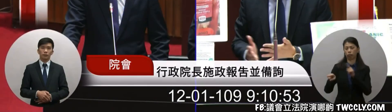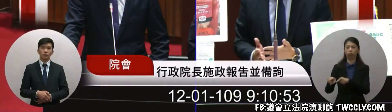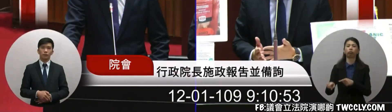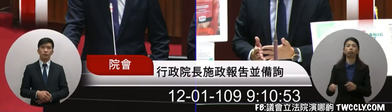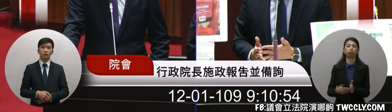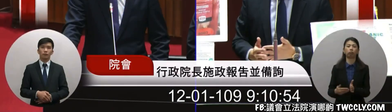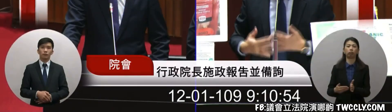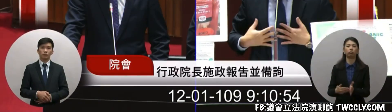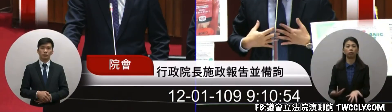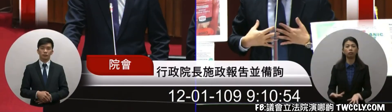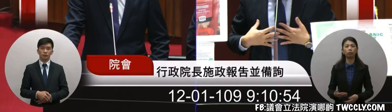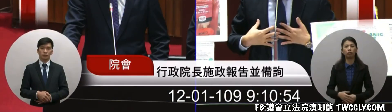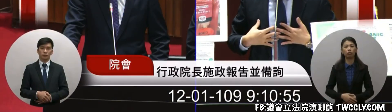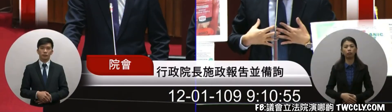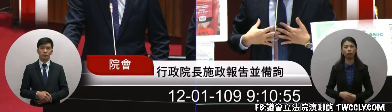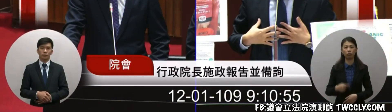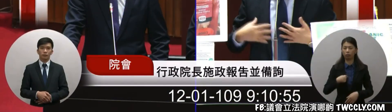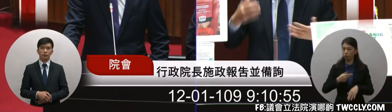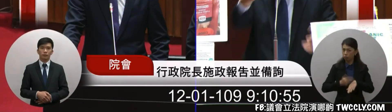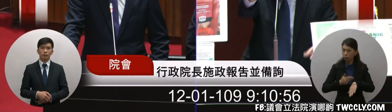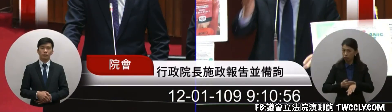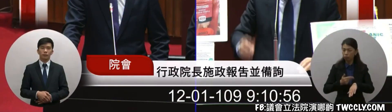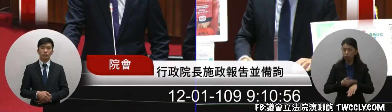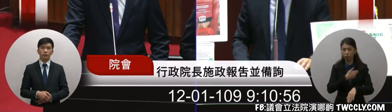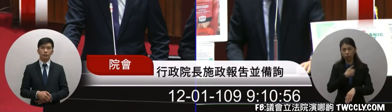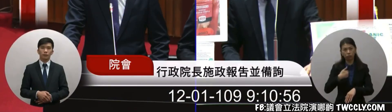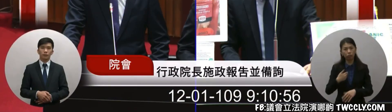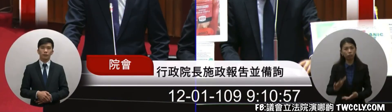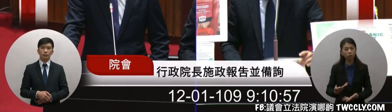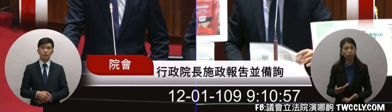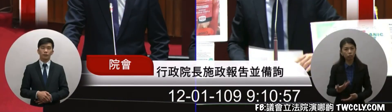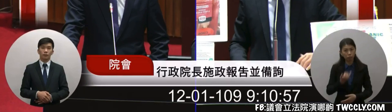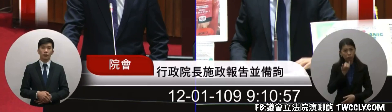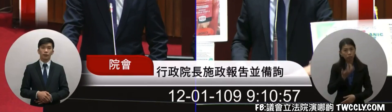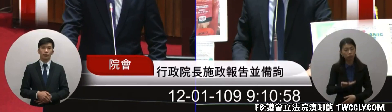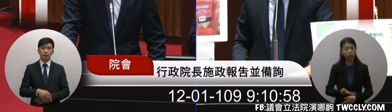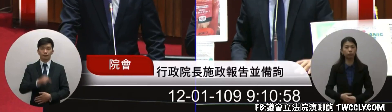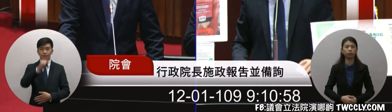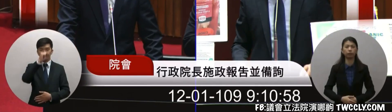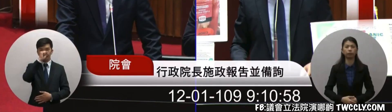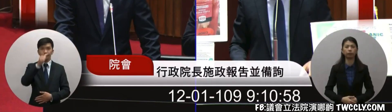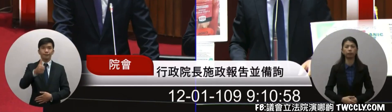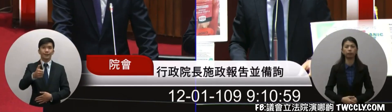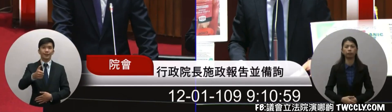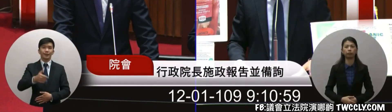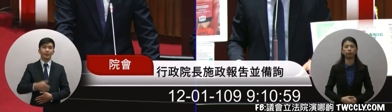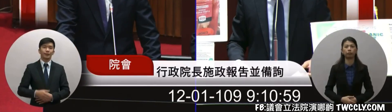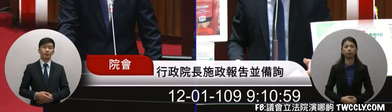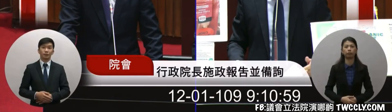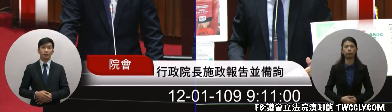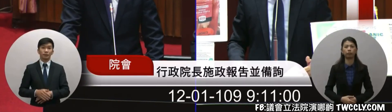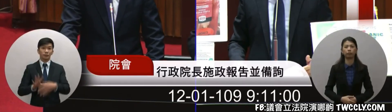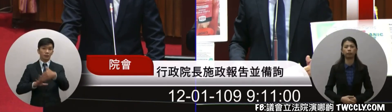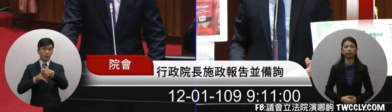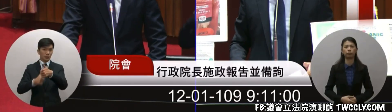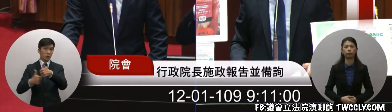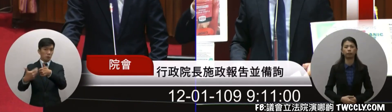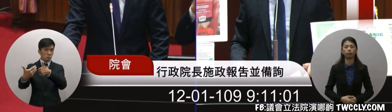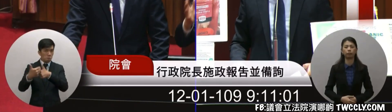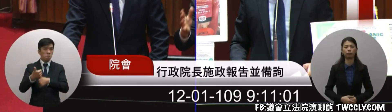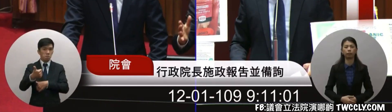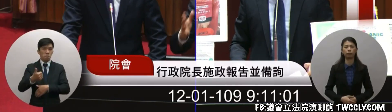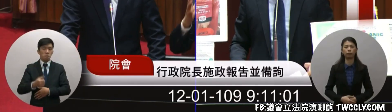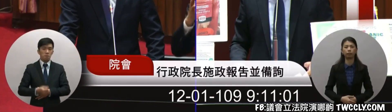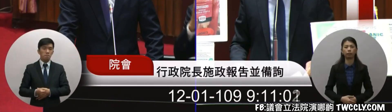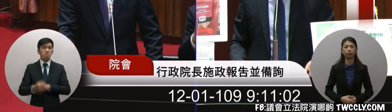人都可以做，我们真的技术上做不到吗？我不知道是不是院长或主委再想一下。 好，谢谢委员，你这样问很好，你会很